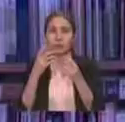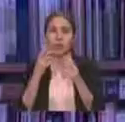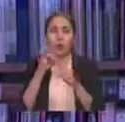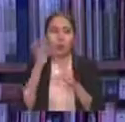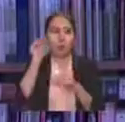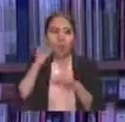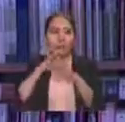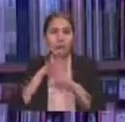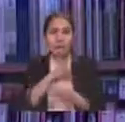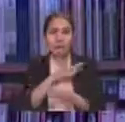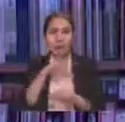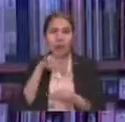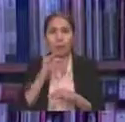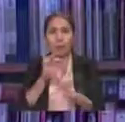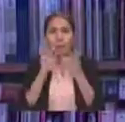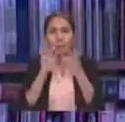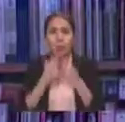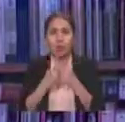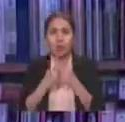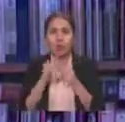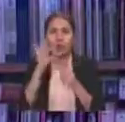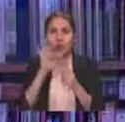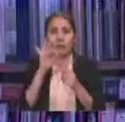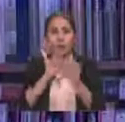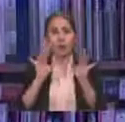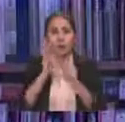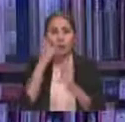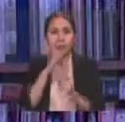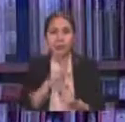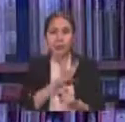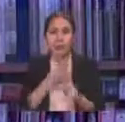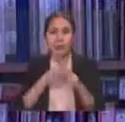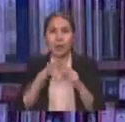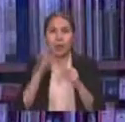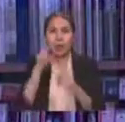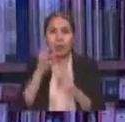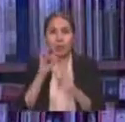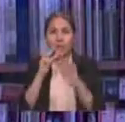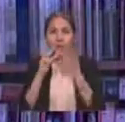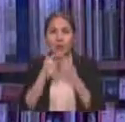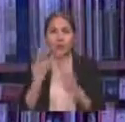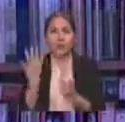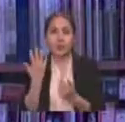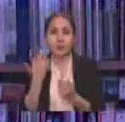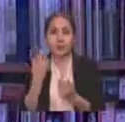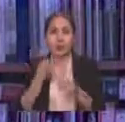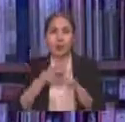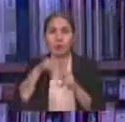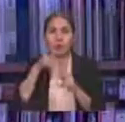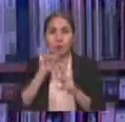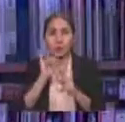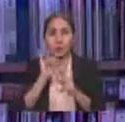o'tganimizda, demak pi soni haqida ma'lumot berib o'tilgan. Ya'ni pi soni u qanday son? Pi